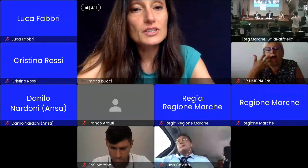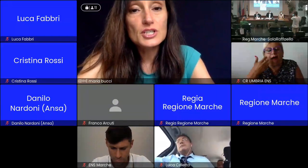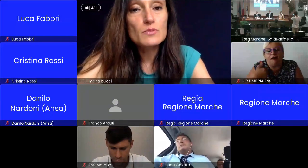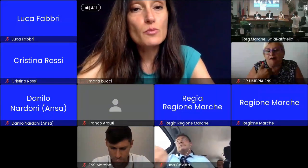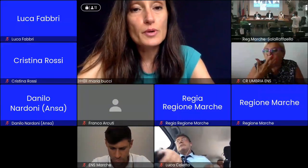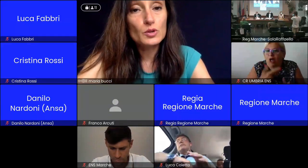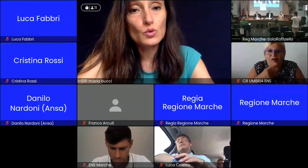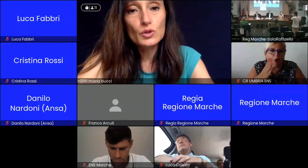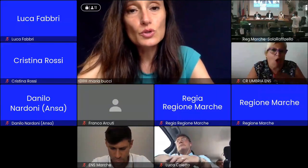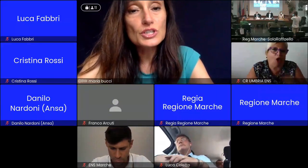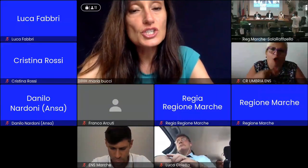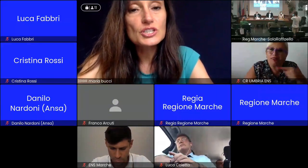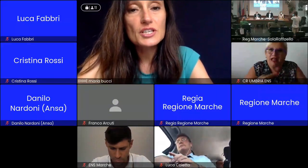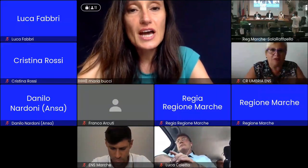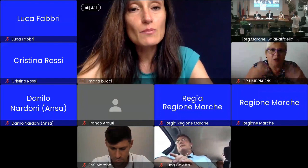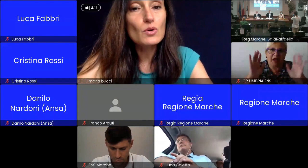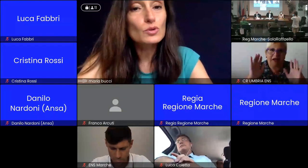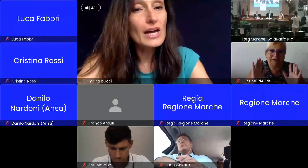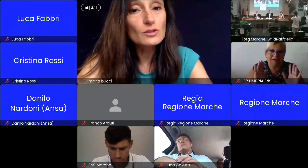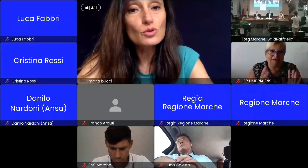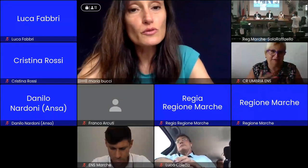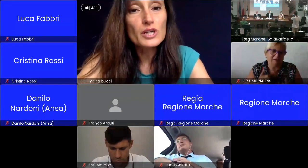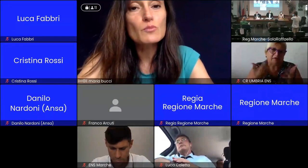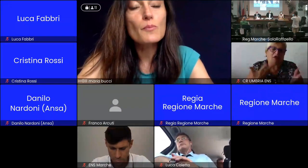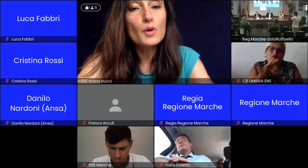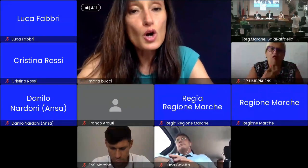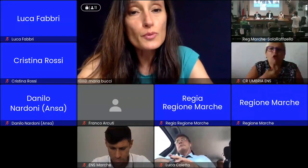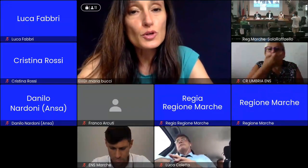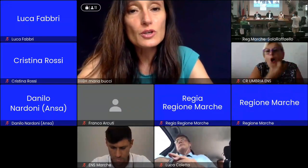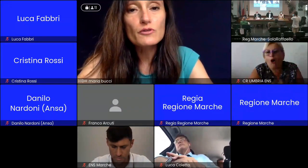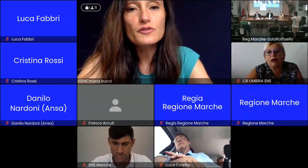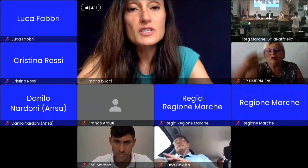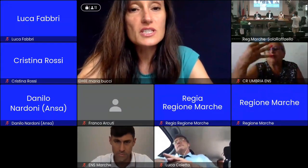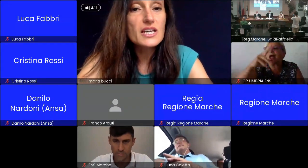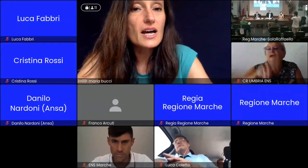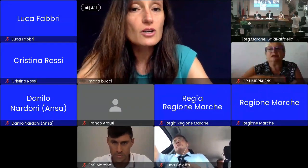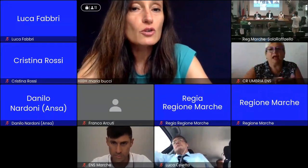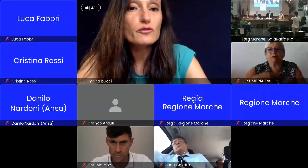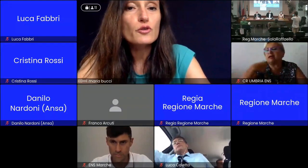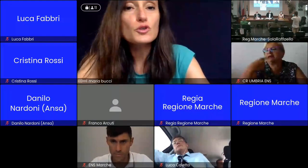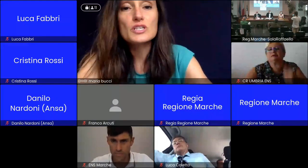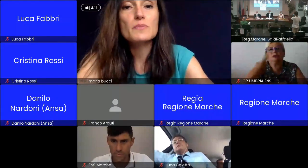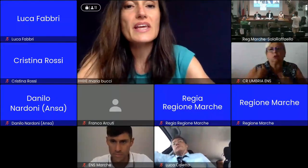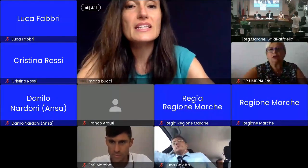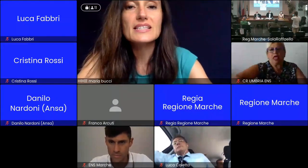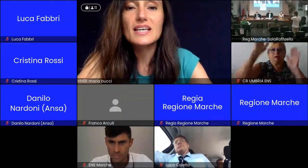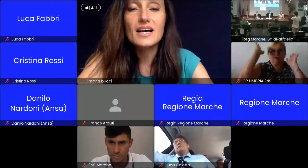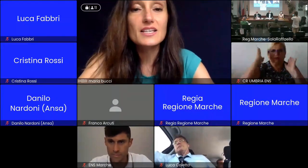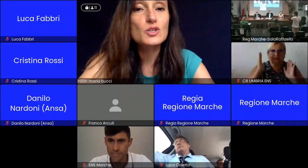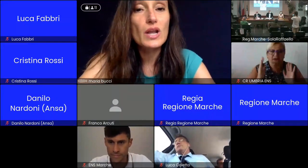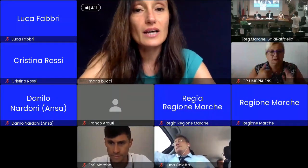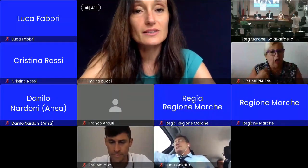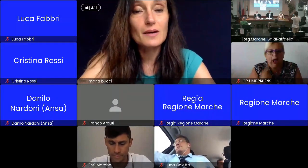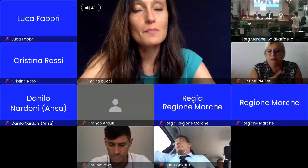progetto è importantissimo per noi. Noi ci teniamo tanto e vorremmo proprio che non fosse